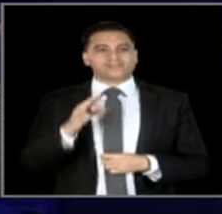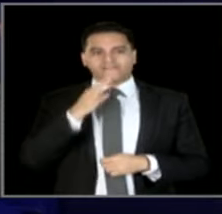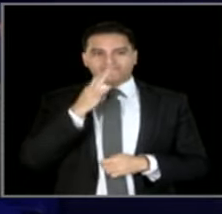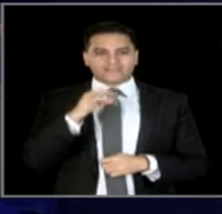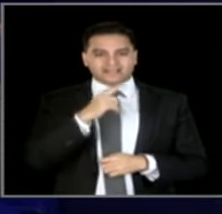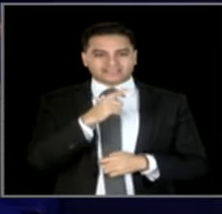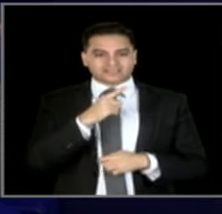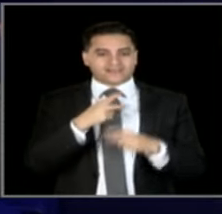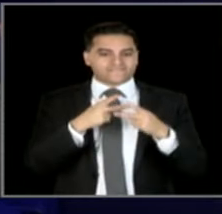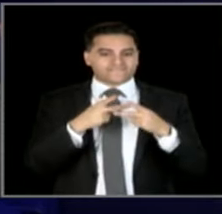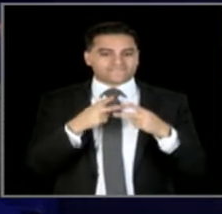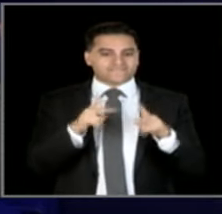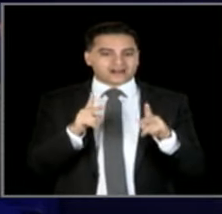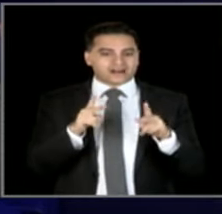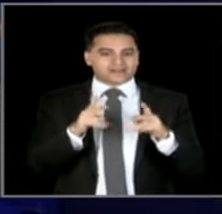باريس.